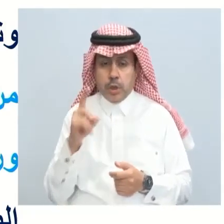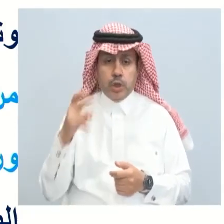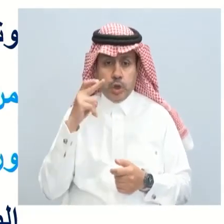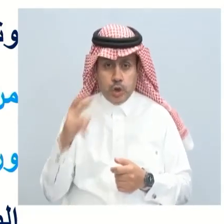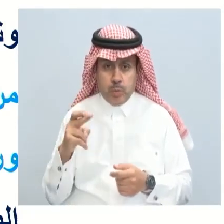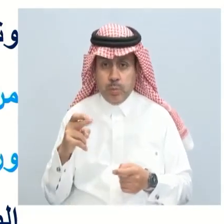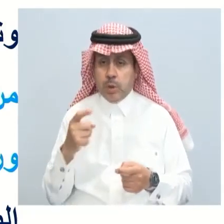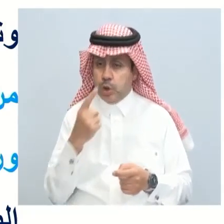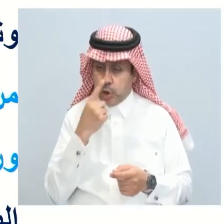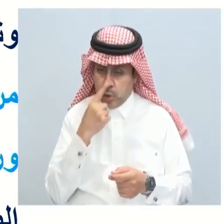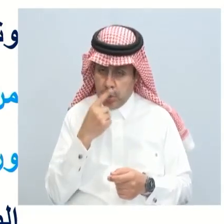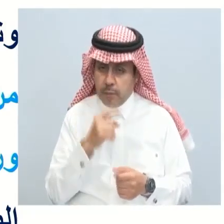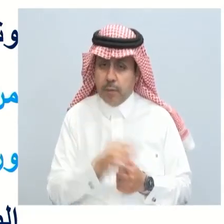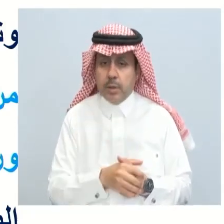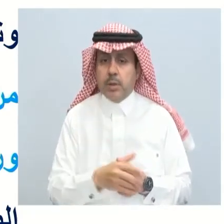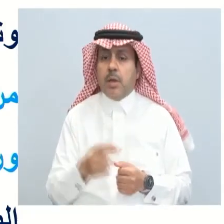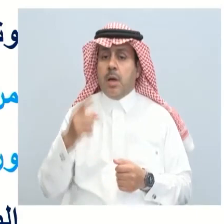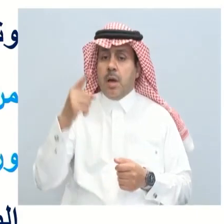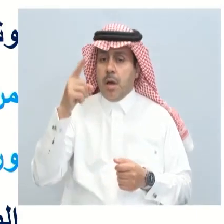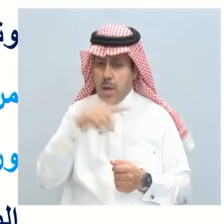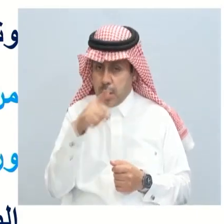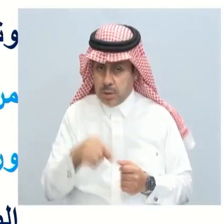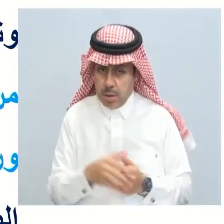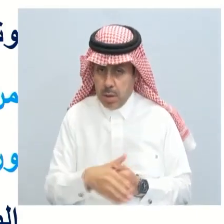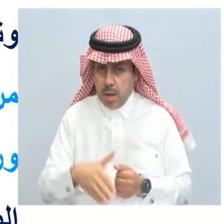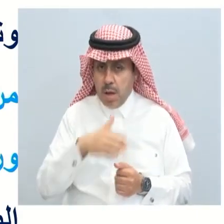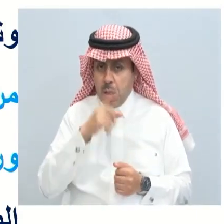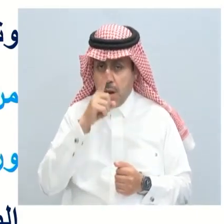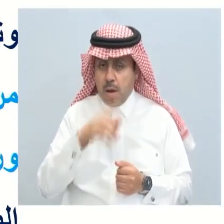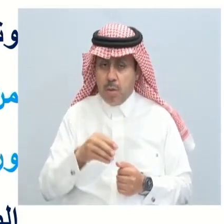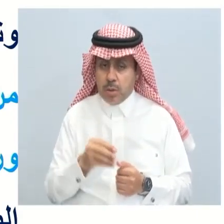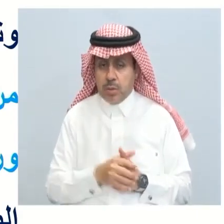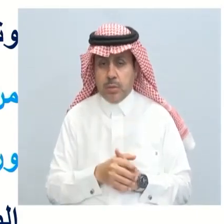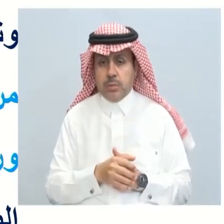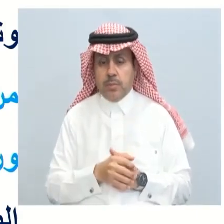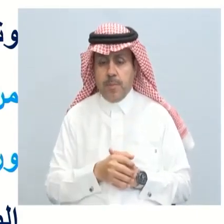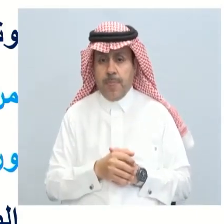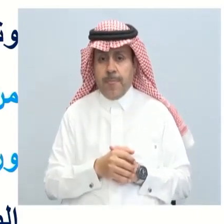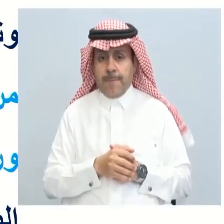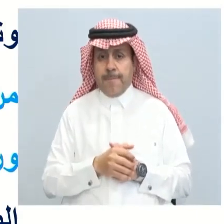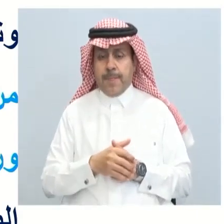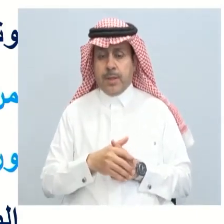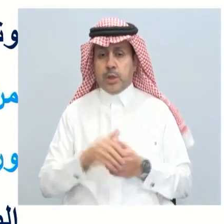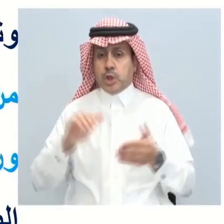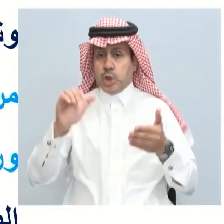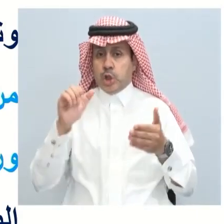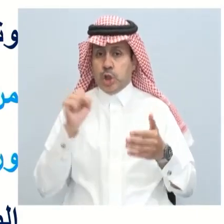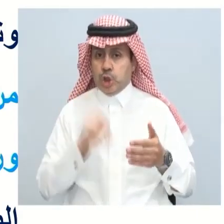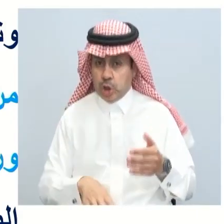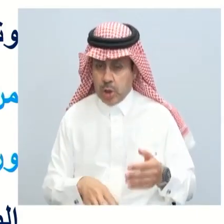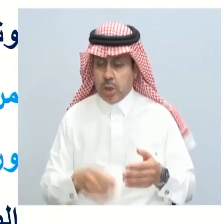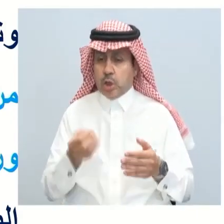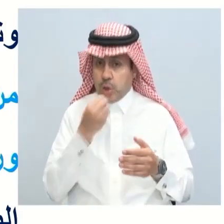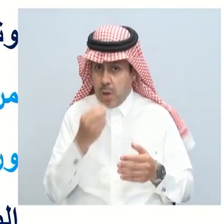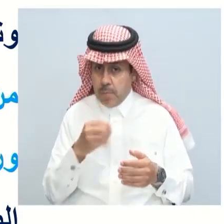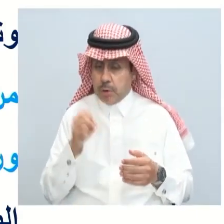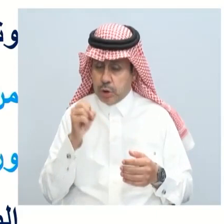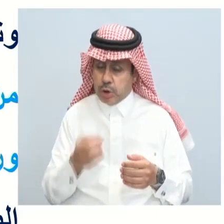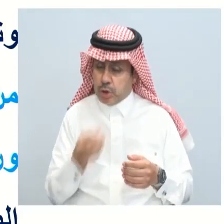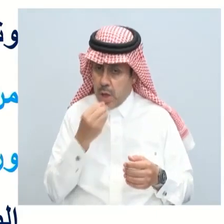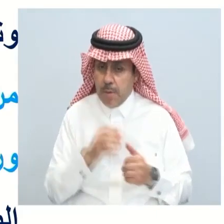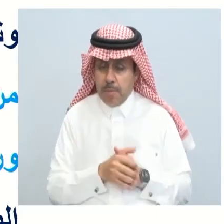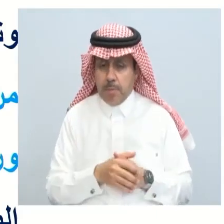الدعوه فقد عصى الله ورسوله وكان ابو هر رضي الله عنه يقول شر الطعام طعام الوليمه